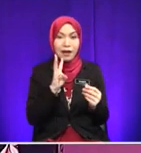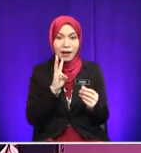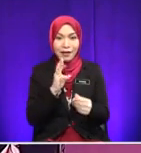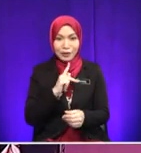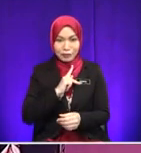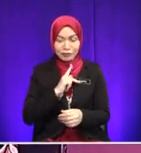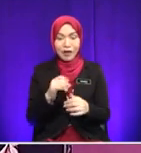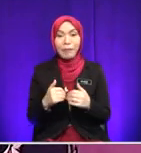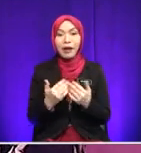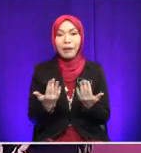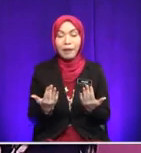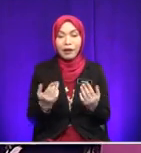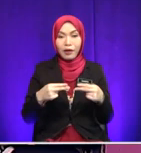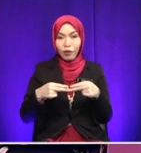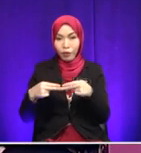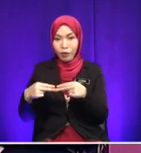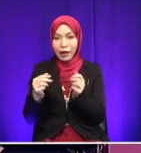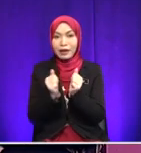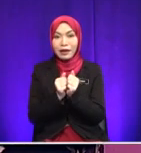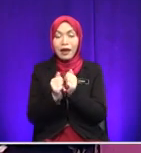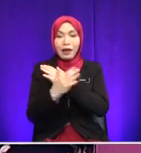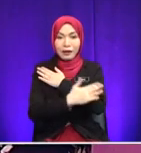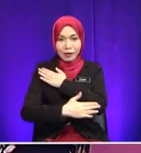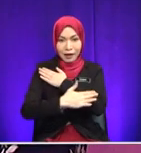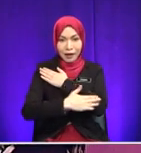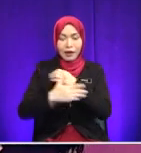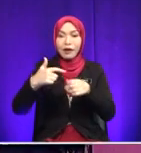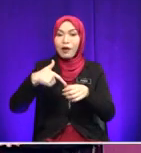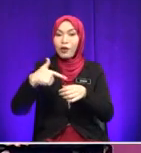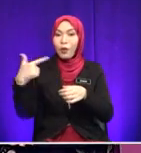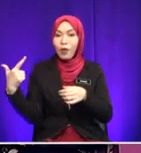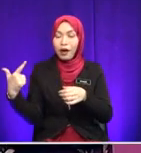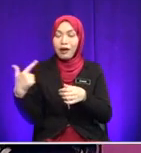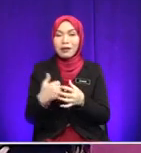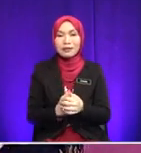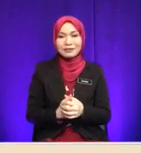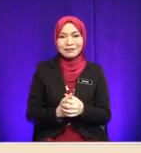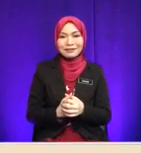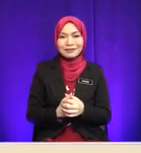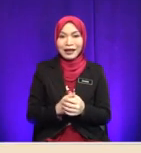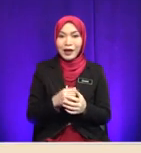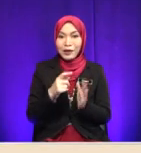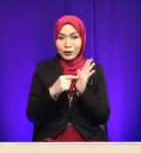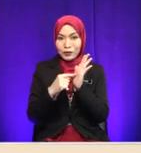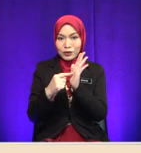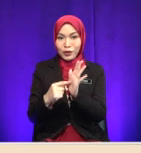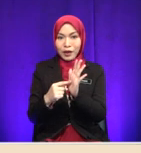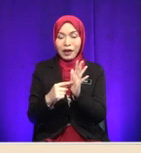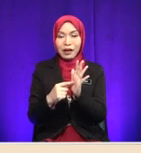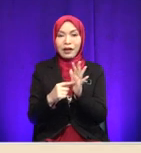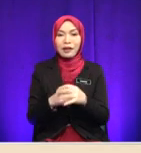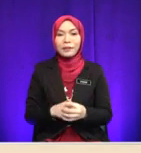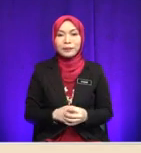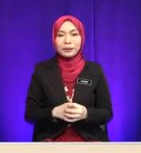hubungan diplomatik dengan negara lain. Jadi Cikgu Linda paparkan gambar iaitu Menteri Luar Datuk Seri Saifuddin